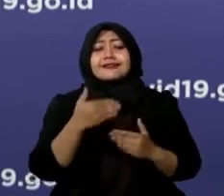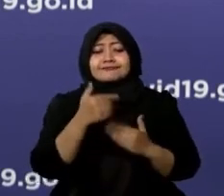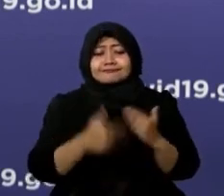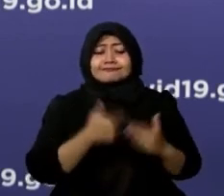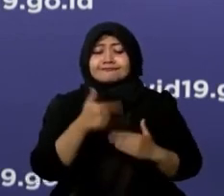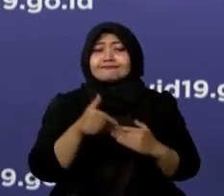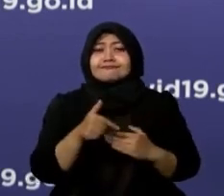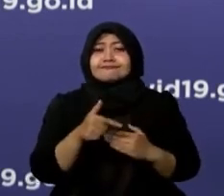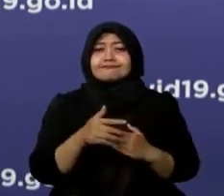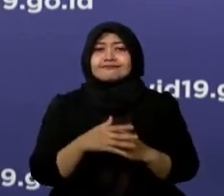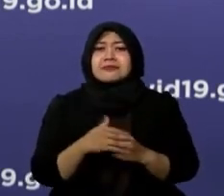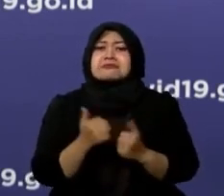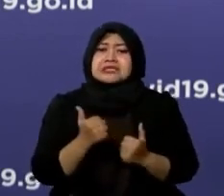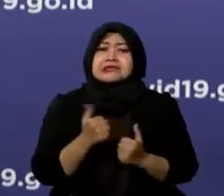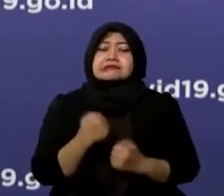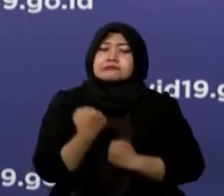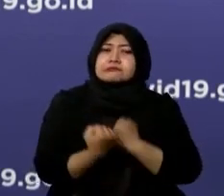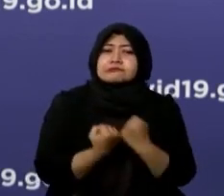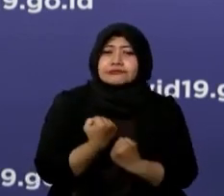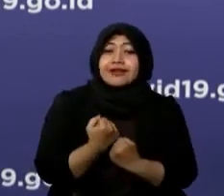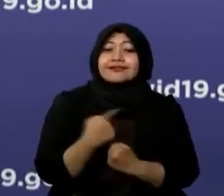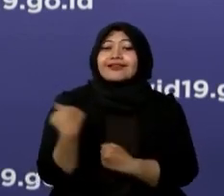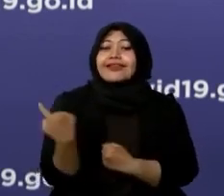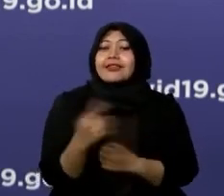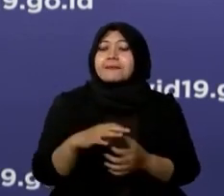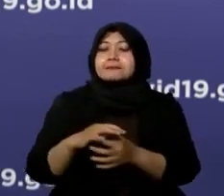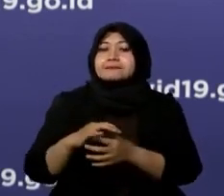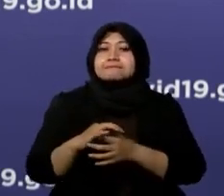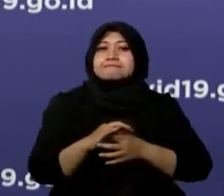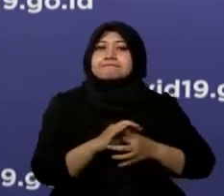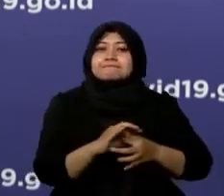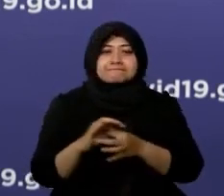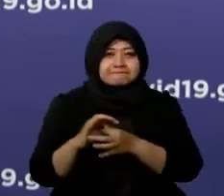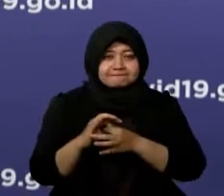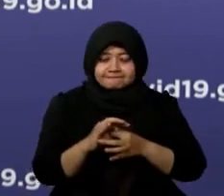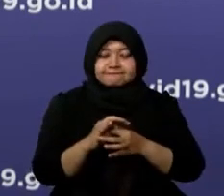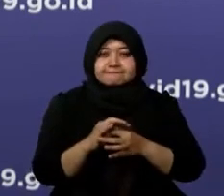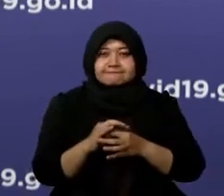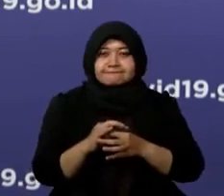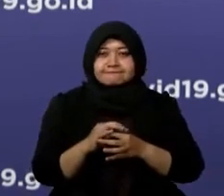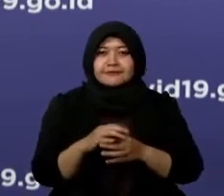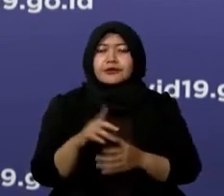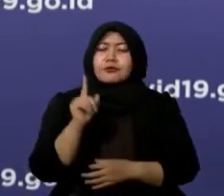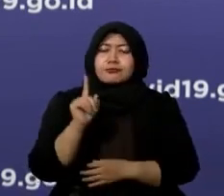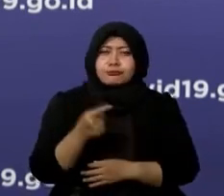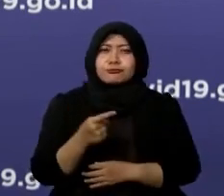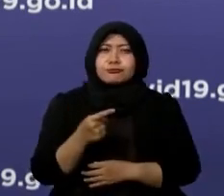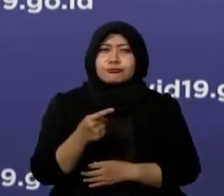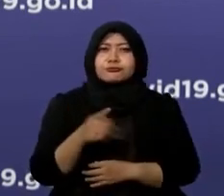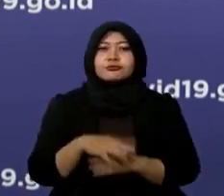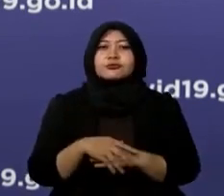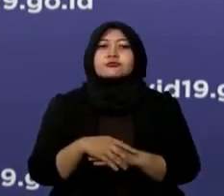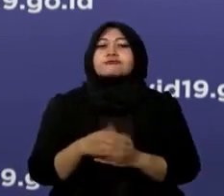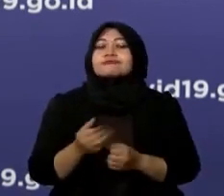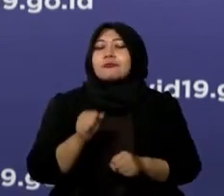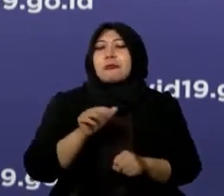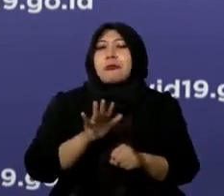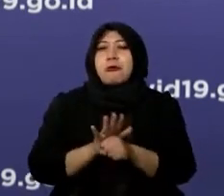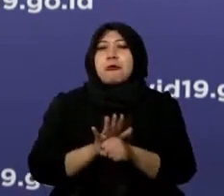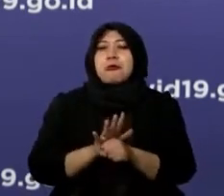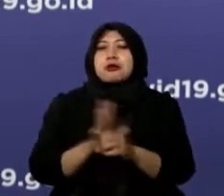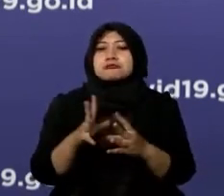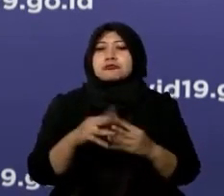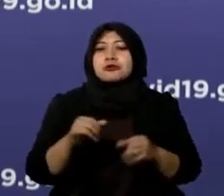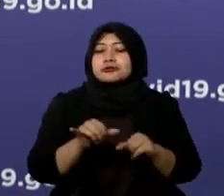kita laksanakan, dan dengan kebersamaan sudah barang tentu ini yang akan kita butuhkan untuk menanggulangi COVID